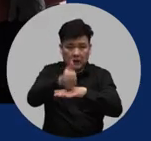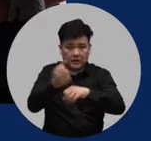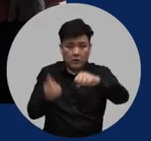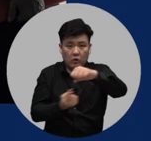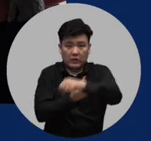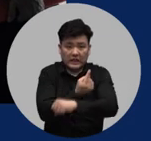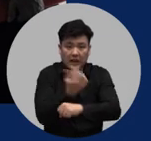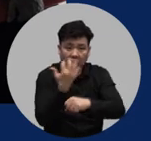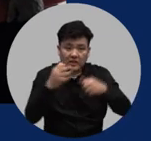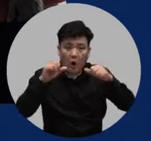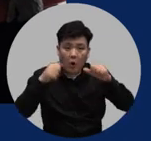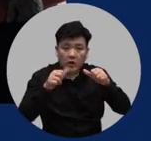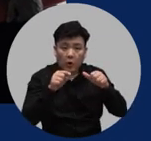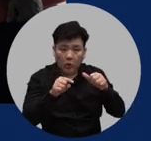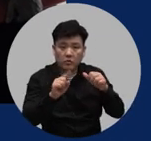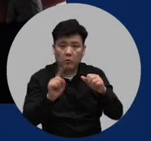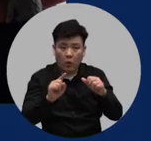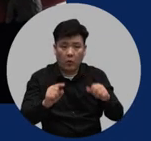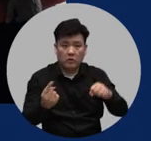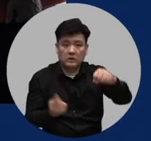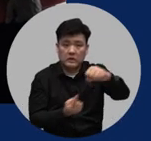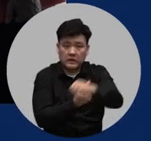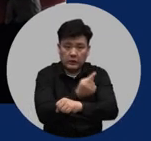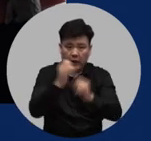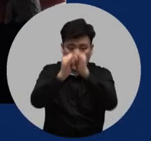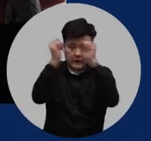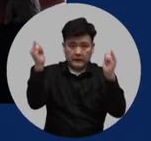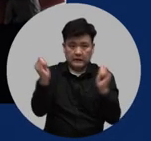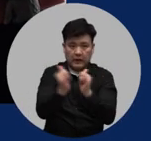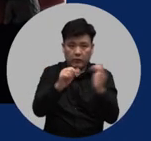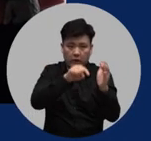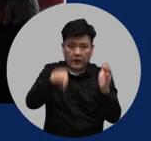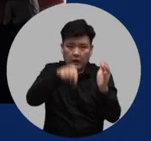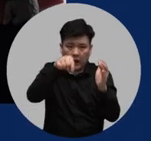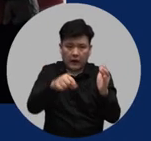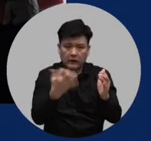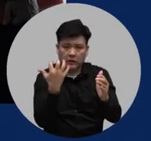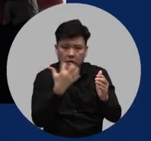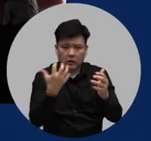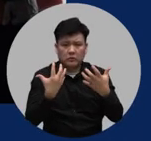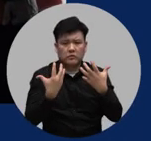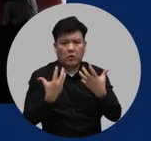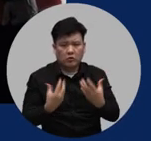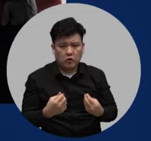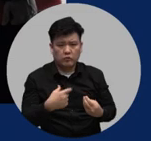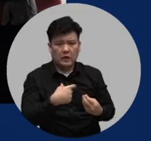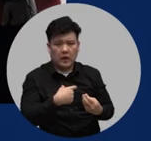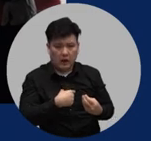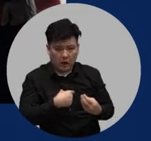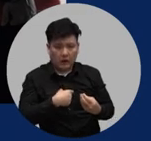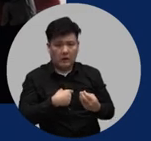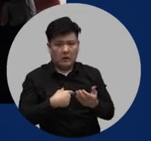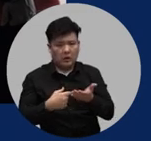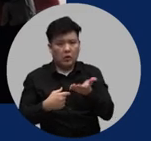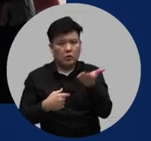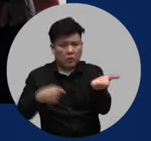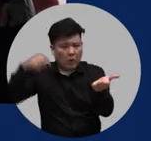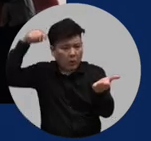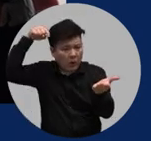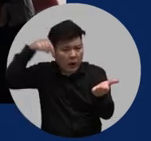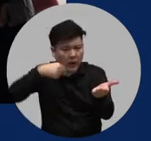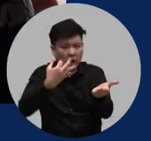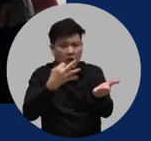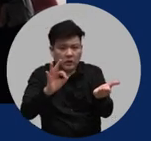마지막으로 기타 성희롱이란 그 밖에 사회통념상 성적 굴욕감 또는 혐오감을 느끼게 하는